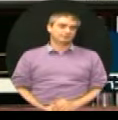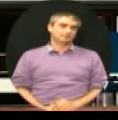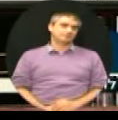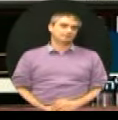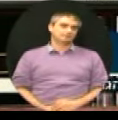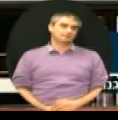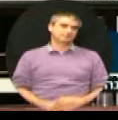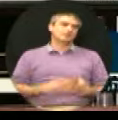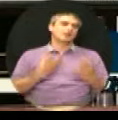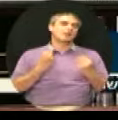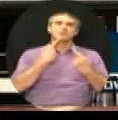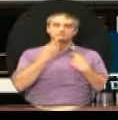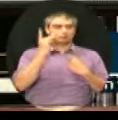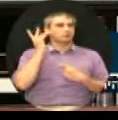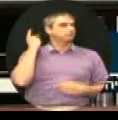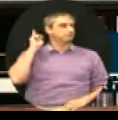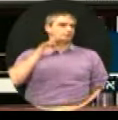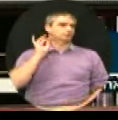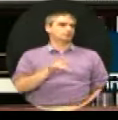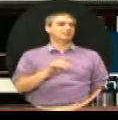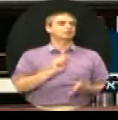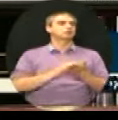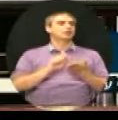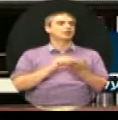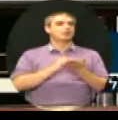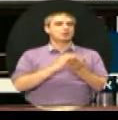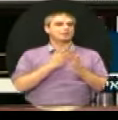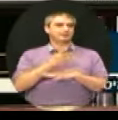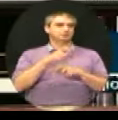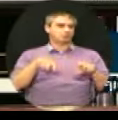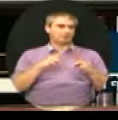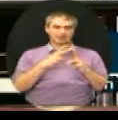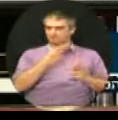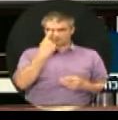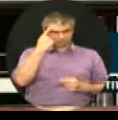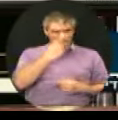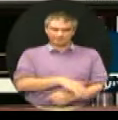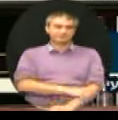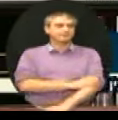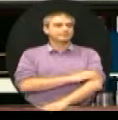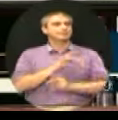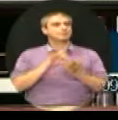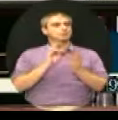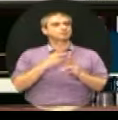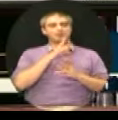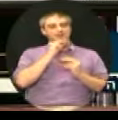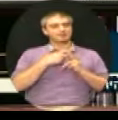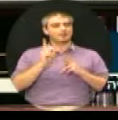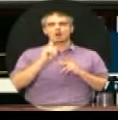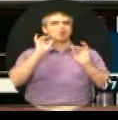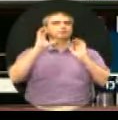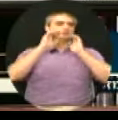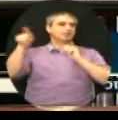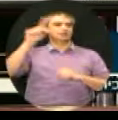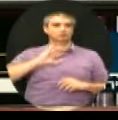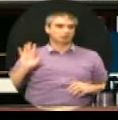לנו הרבה מאוד שיחות, הוא התנגד בתוקף שעיתונאים ייכנסו לפרלמנט, הוא חשב שזה מקום שצריך לדבר בו לא